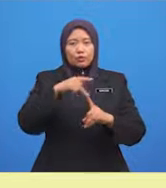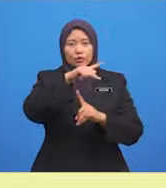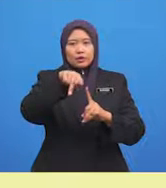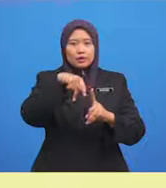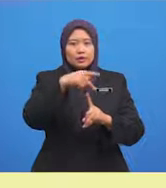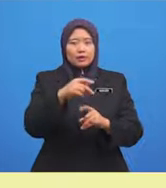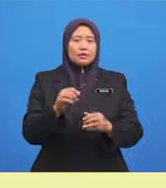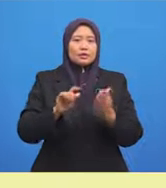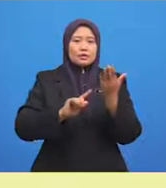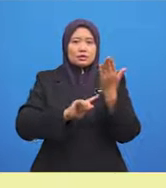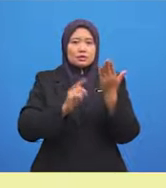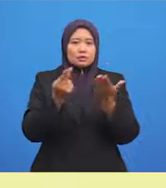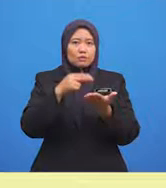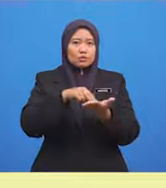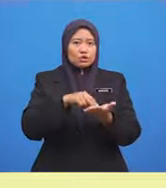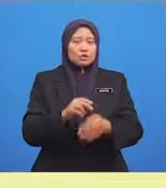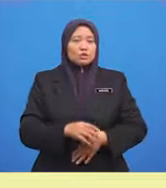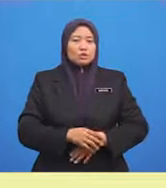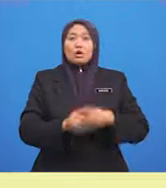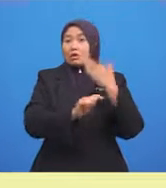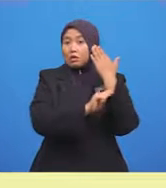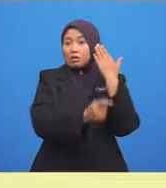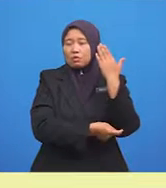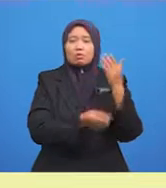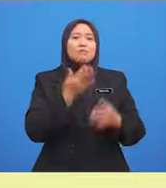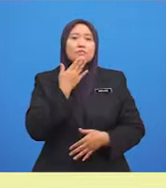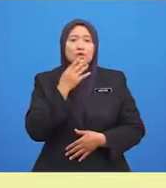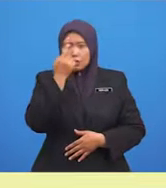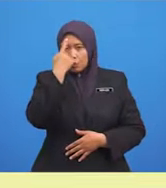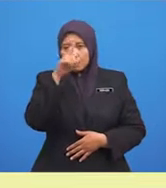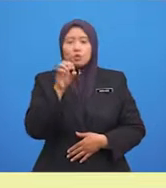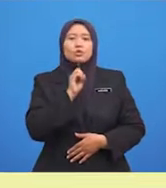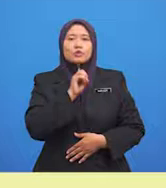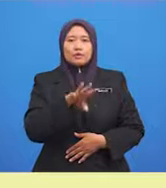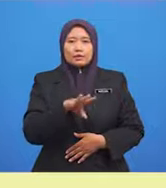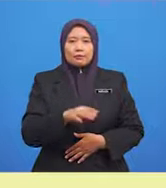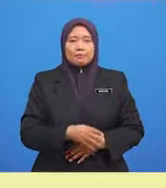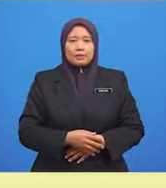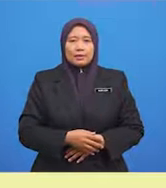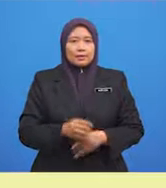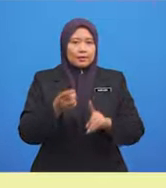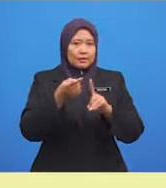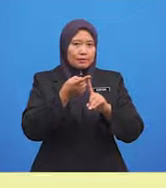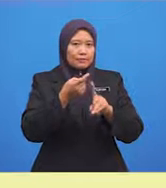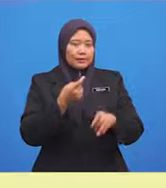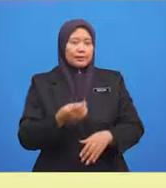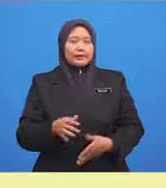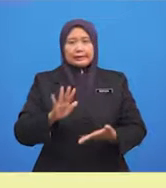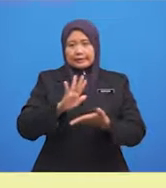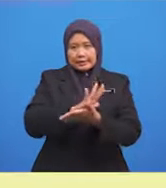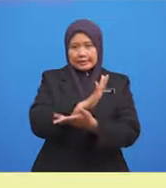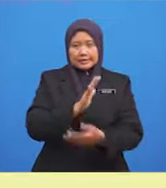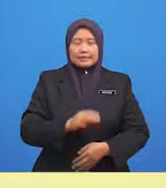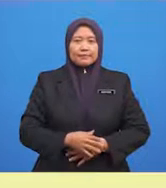Tong sampah berwarna biru dikhaskan kepada sampah yang diperbuat daripada kertas.